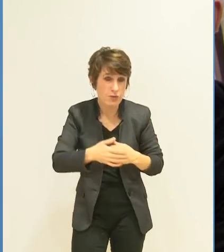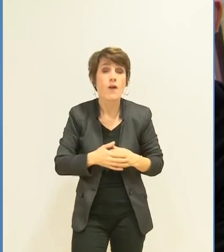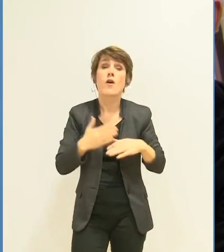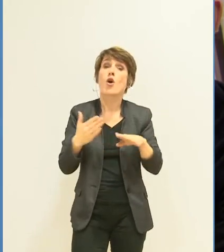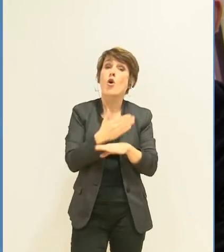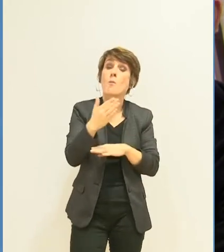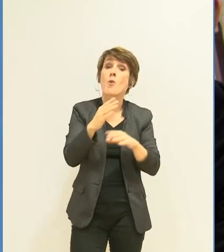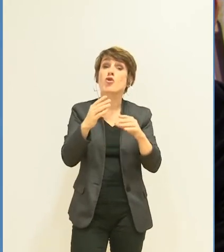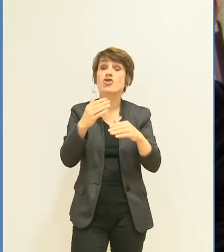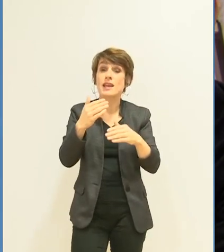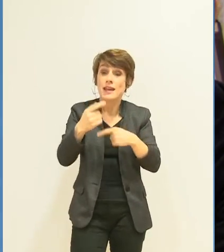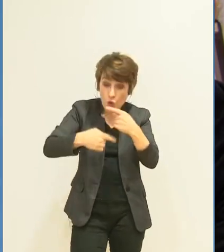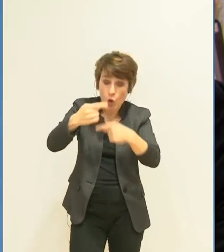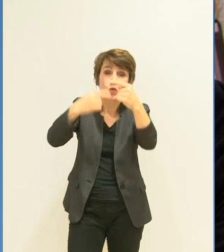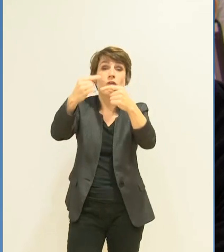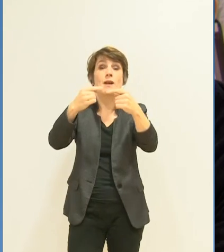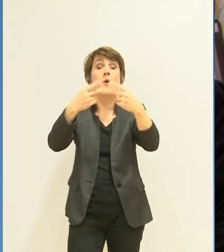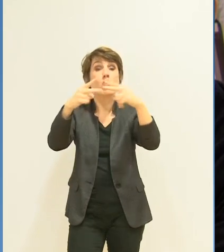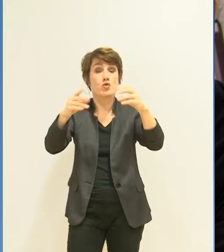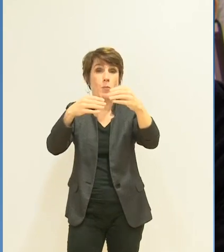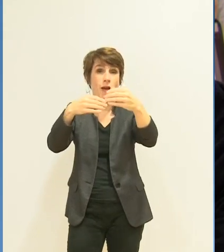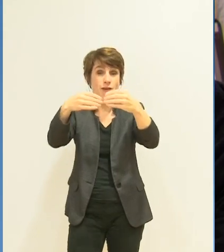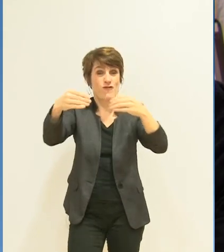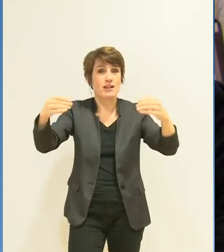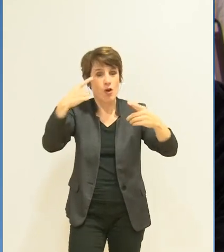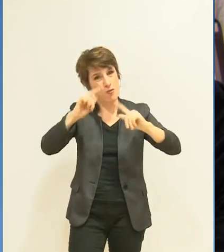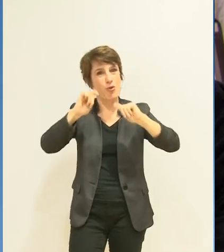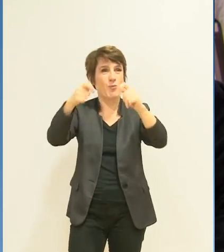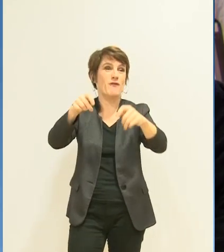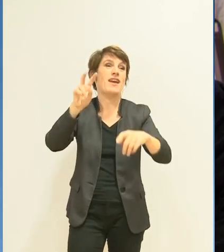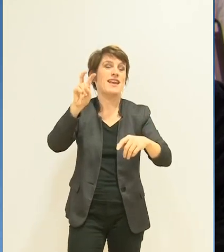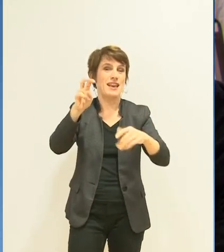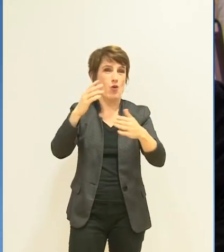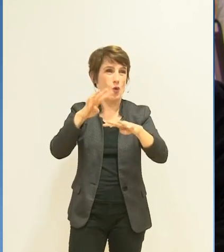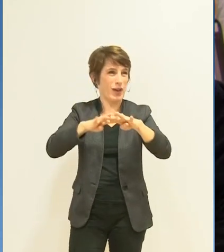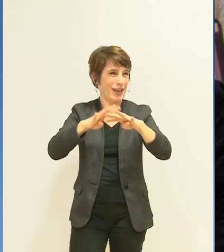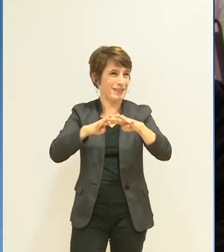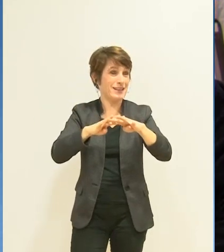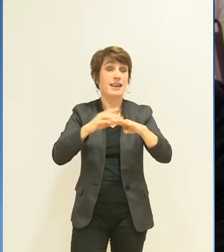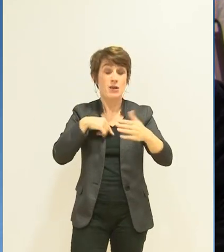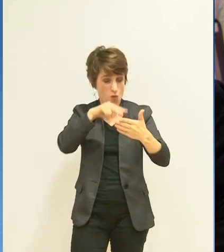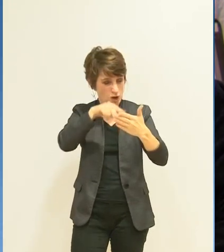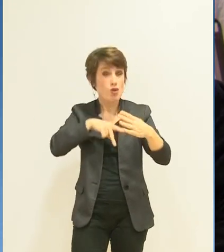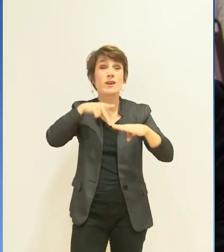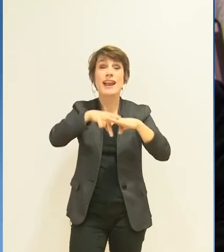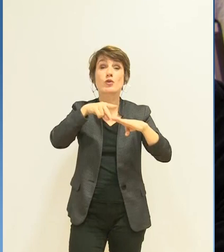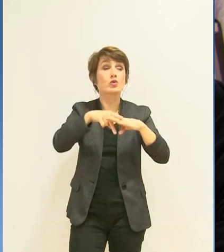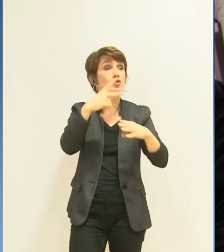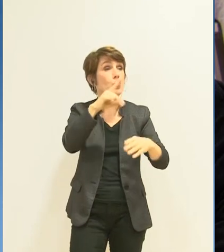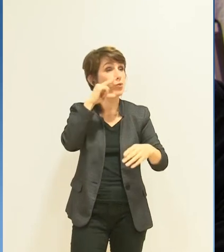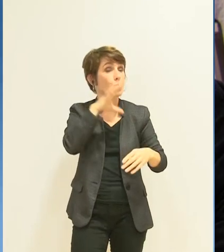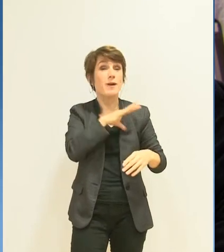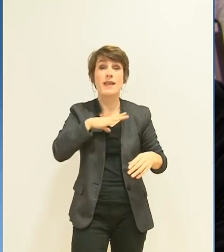des villes neuves dans le but de les constituer en éco-quartier tel qu'il apparaît dans l'introduction de madame bois lourd à porter